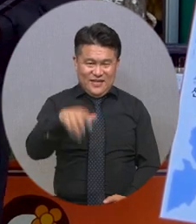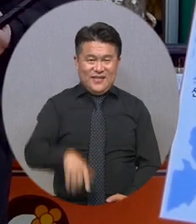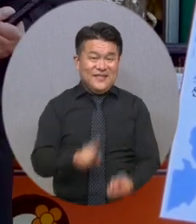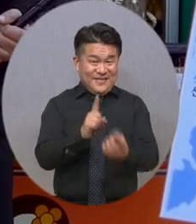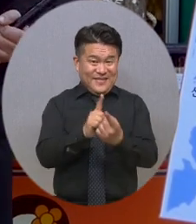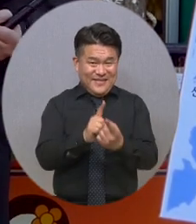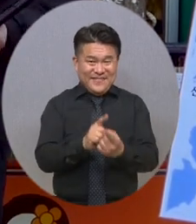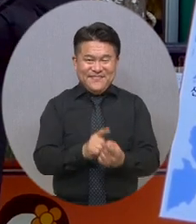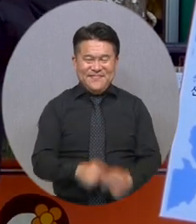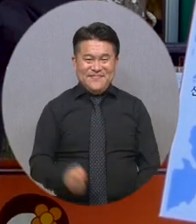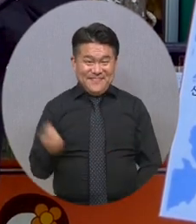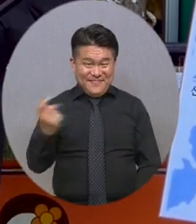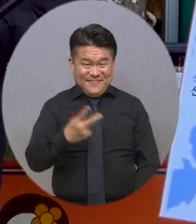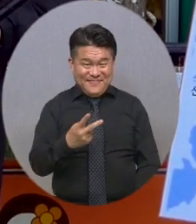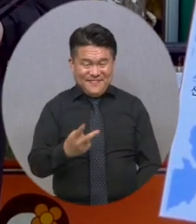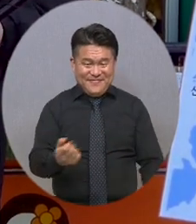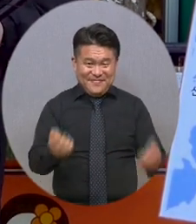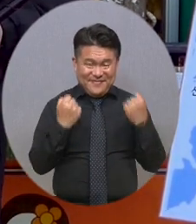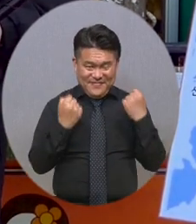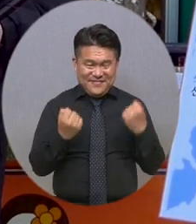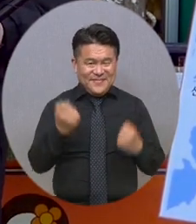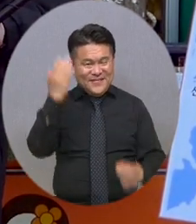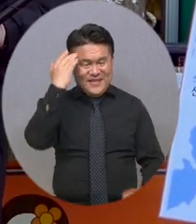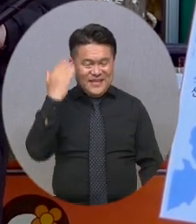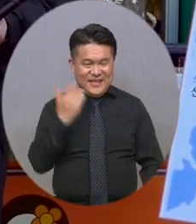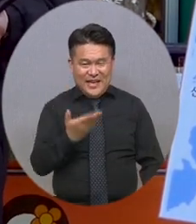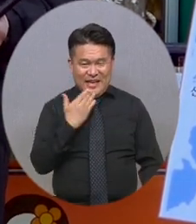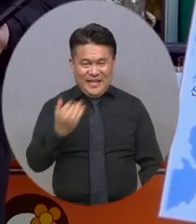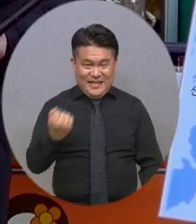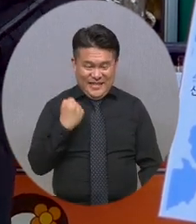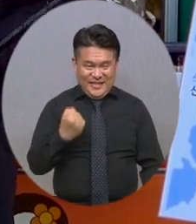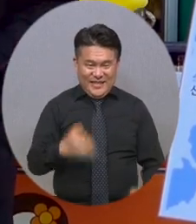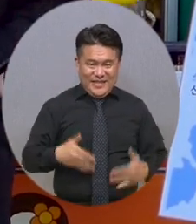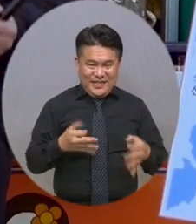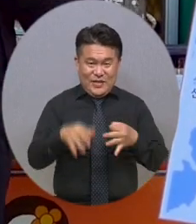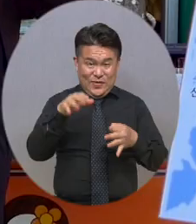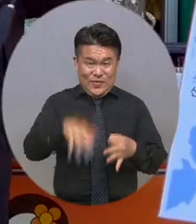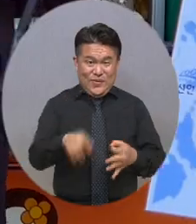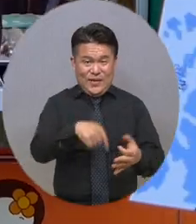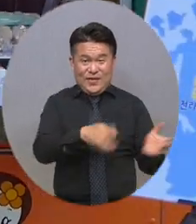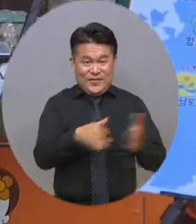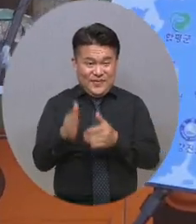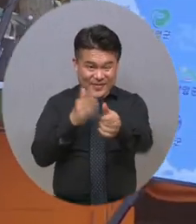다시 인사드리도록 하겠습니다. 건강한 한국인의 화순에는 남도자! 남도자.